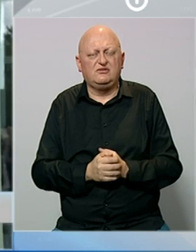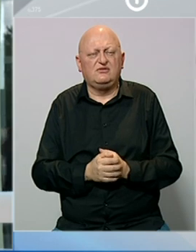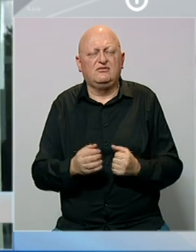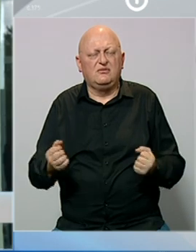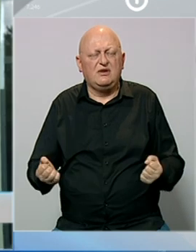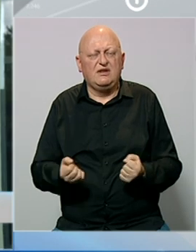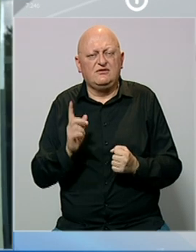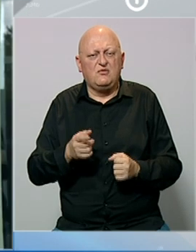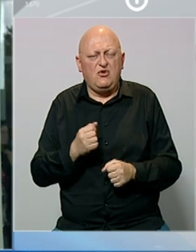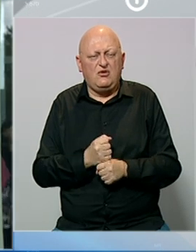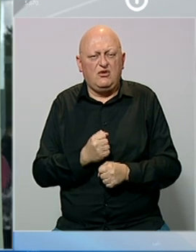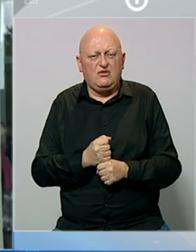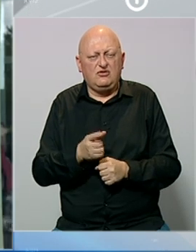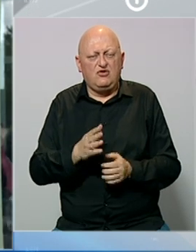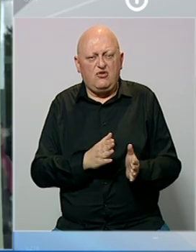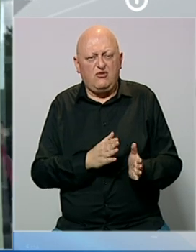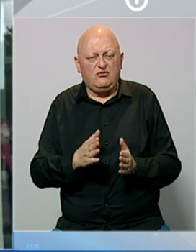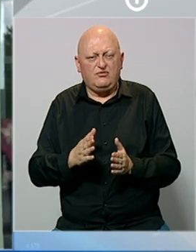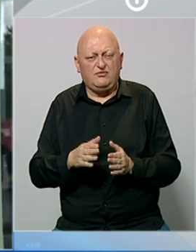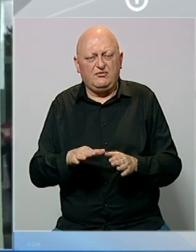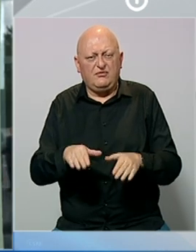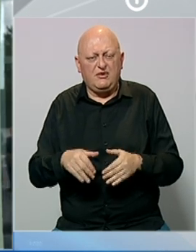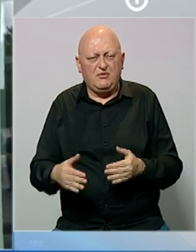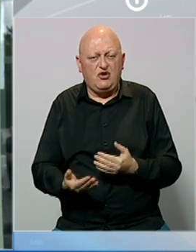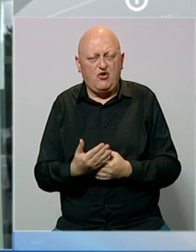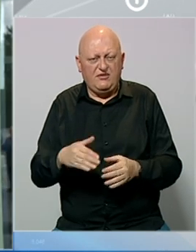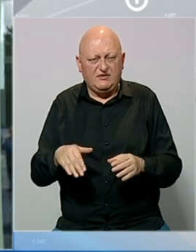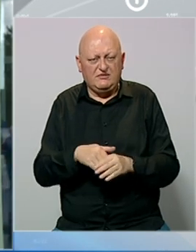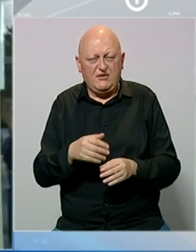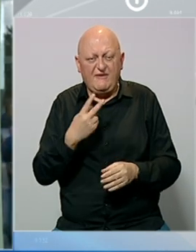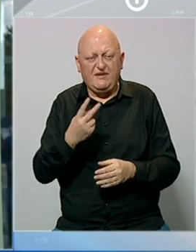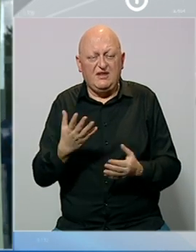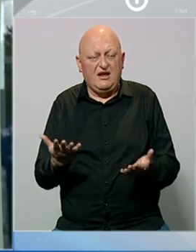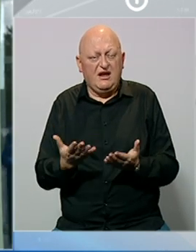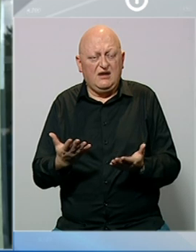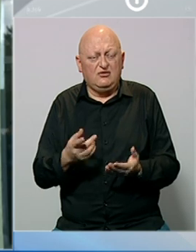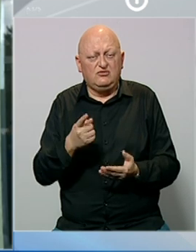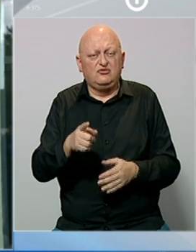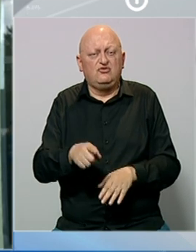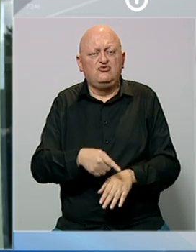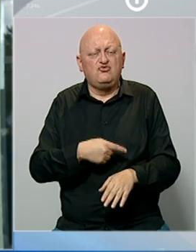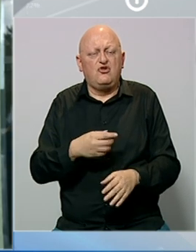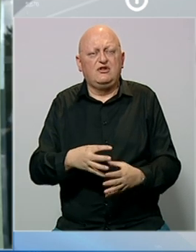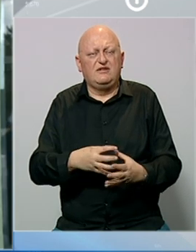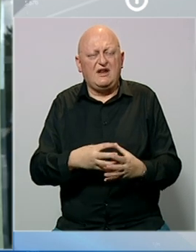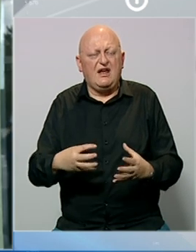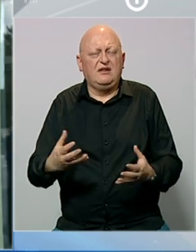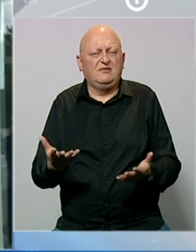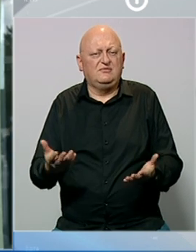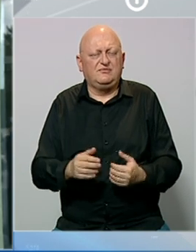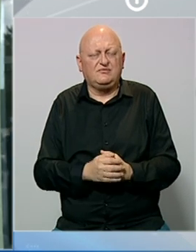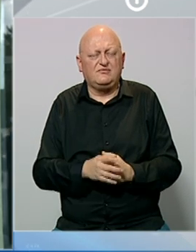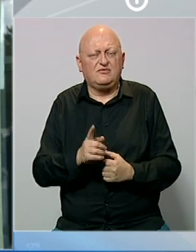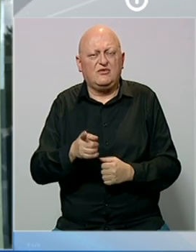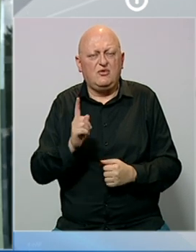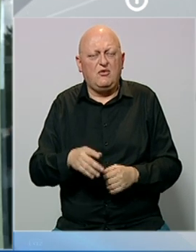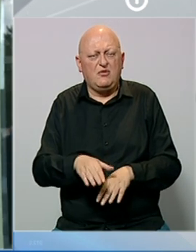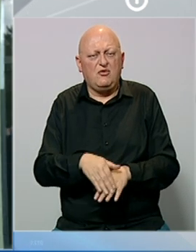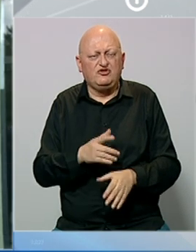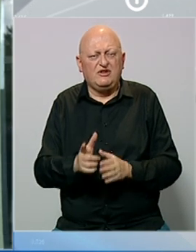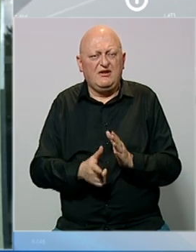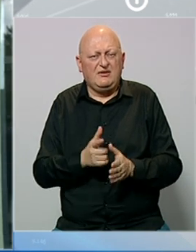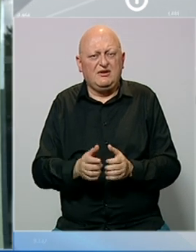intenzivno moramo raditi na toj proceduri prijema novih zaposlenika, jer vidite kako ona dugo traje, tako da to moramo započeti na